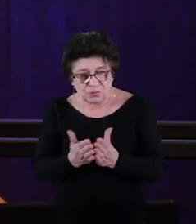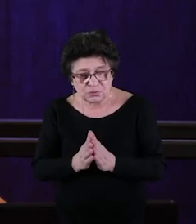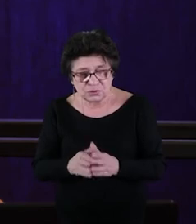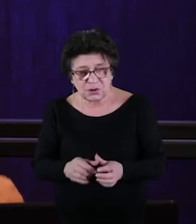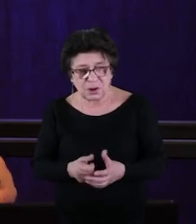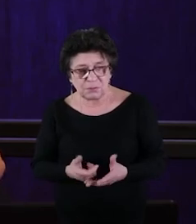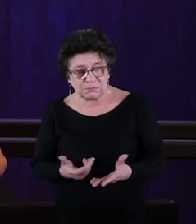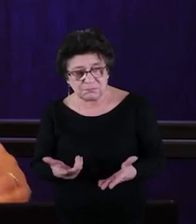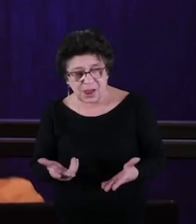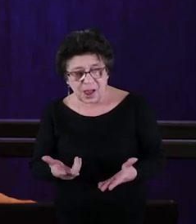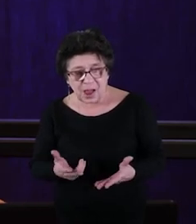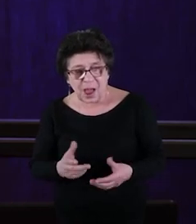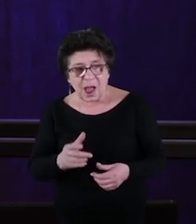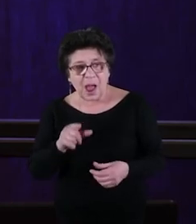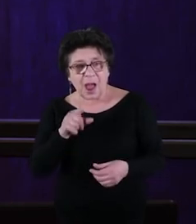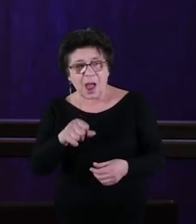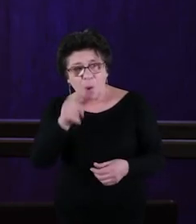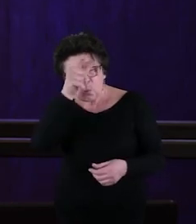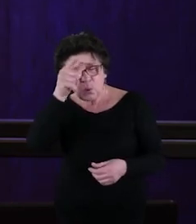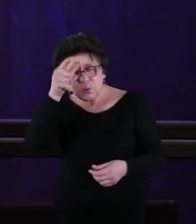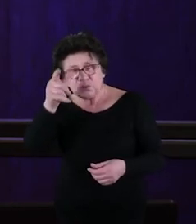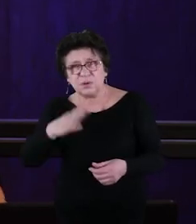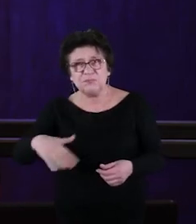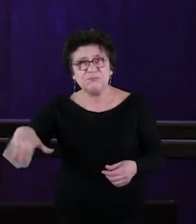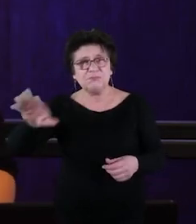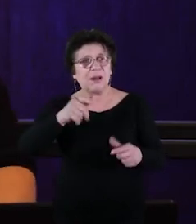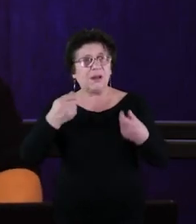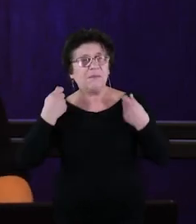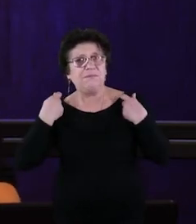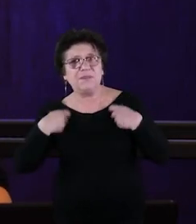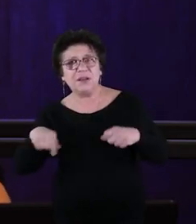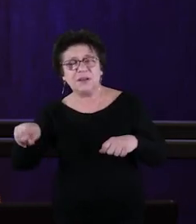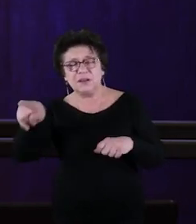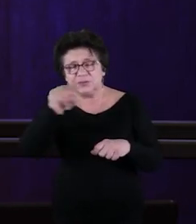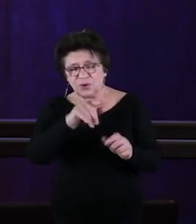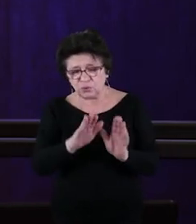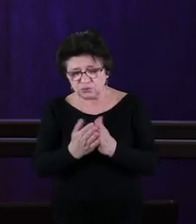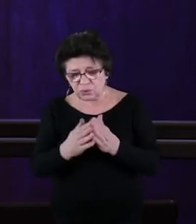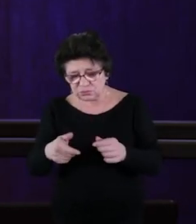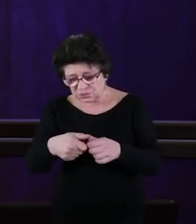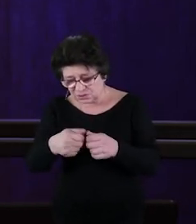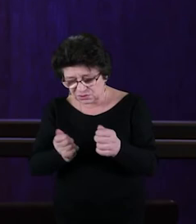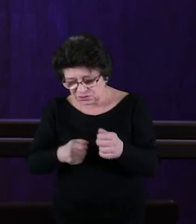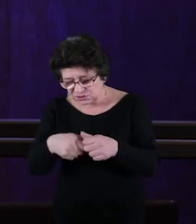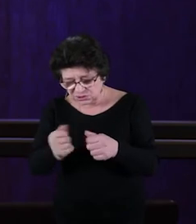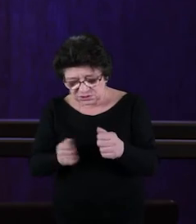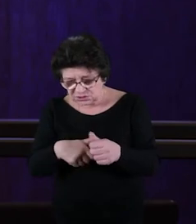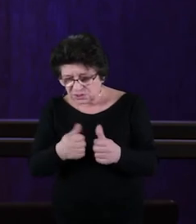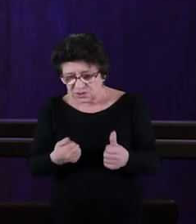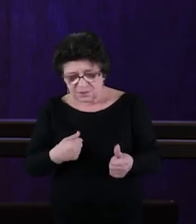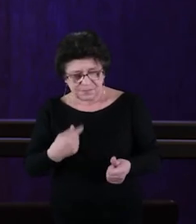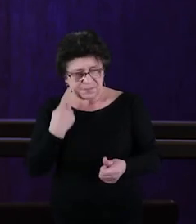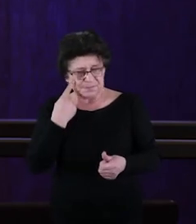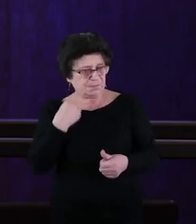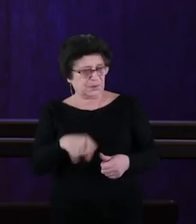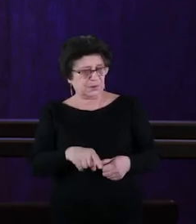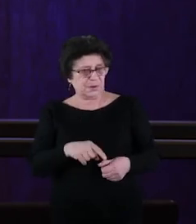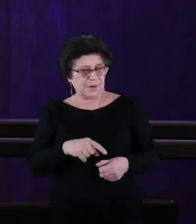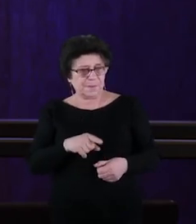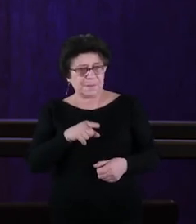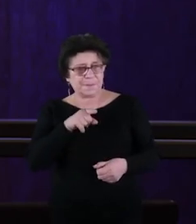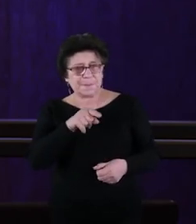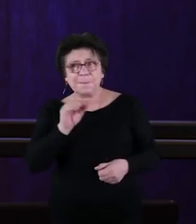zaczynają sobie wyrywać karteczki na pamiątkę i zgłosili się do takiego